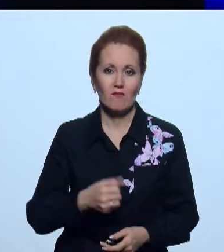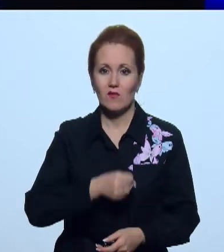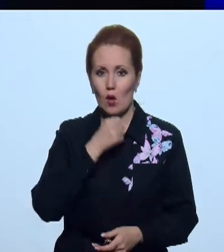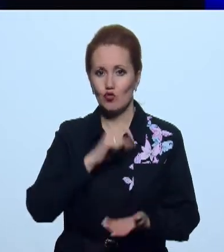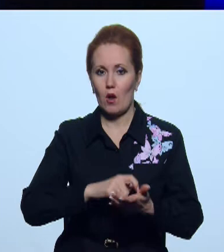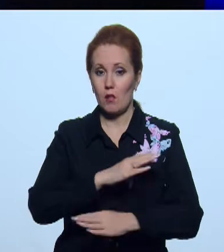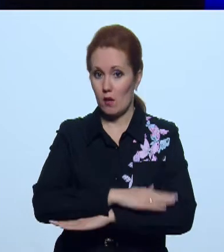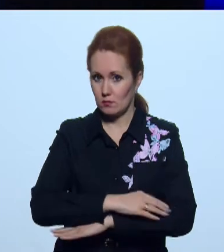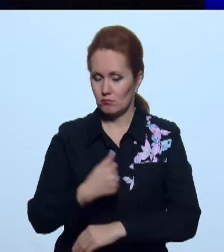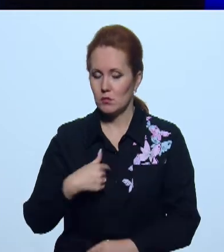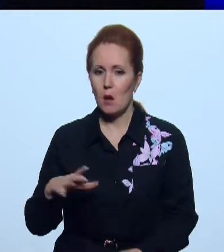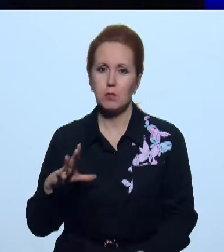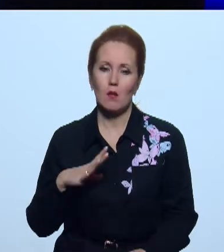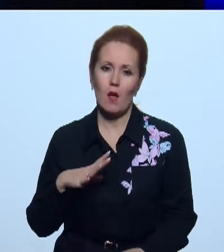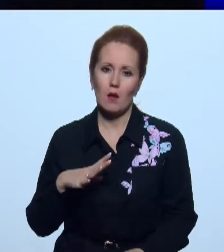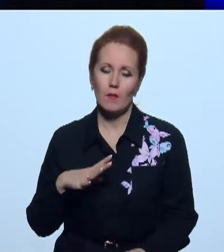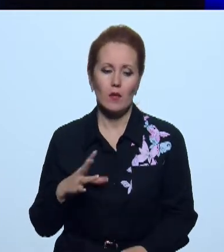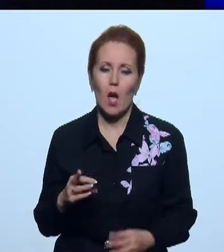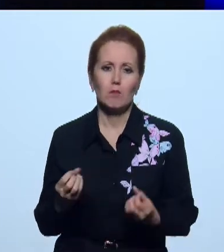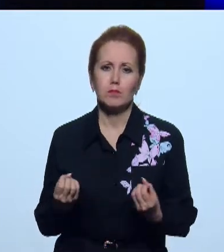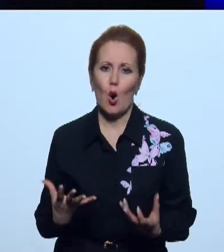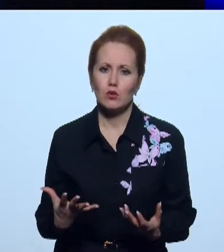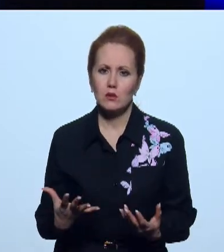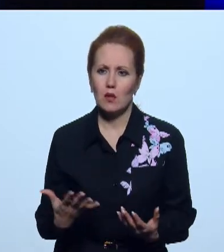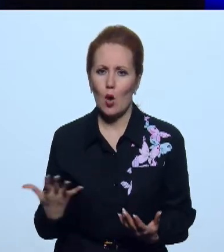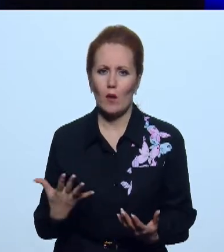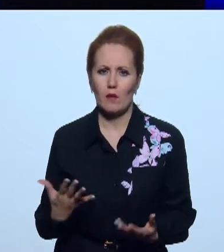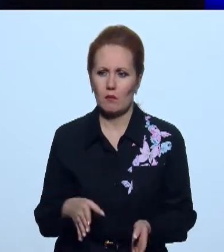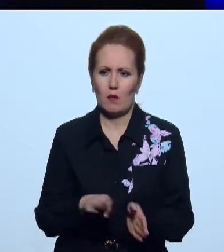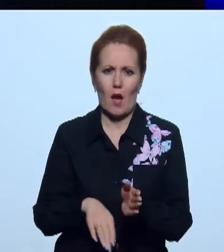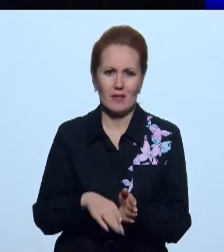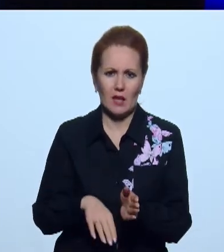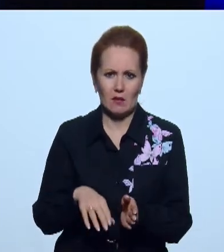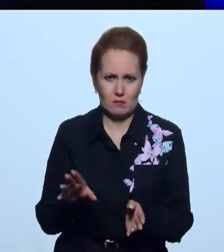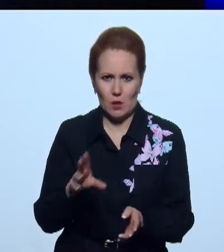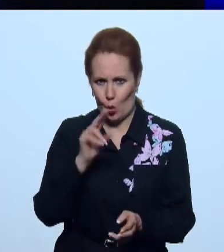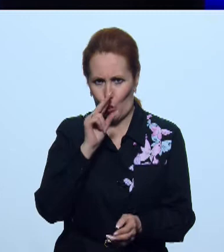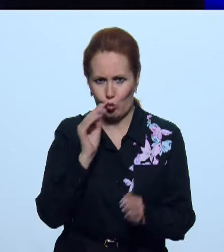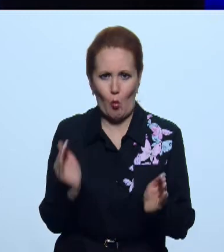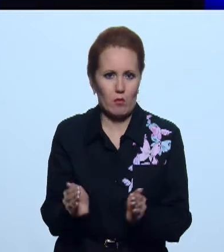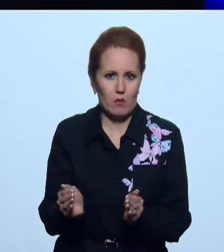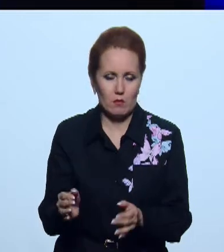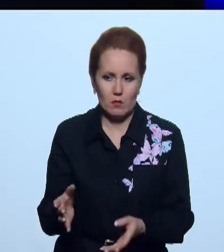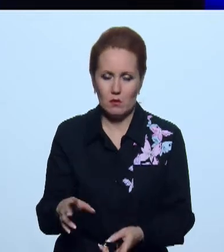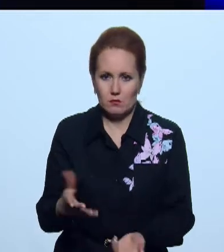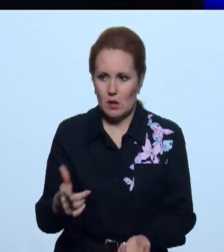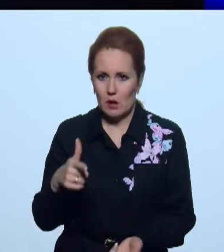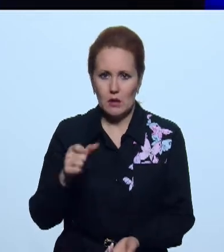классах я была... не просто там какой-то гадкий утенок, а настоящий, мне кажется, вот такой